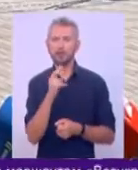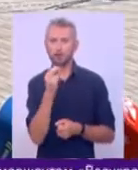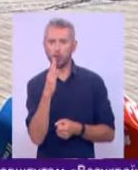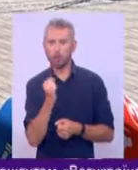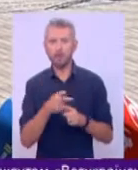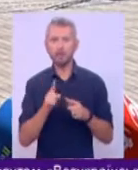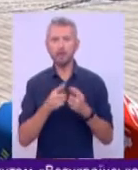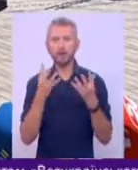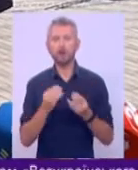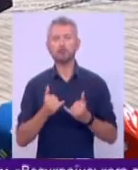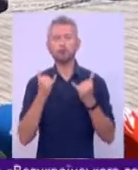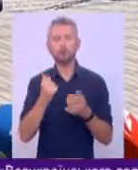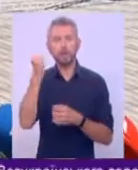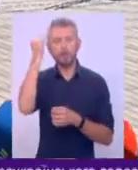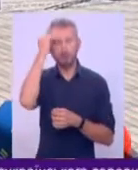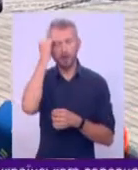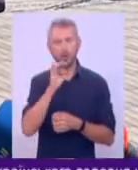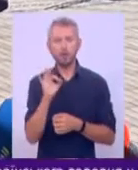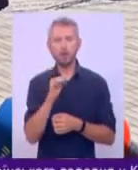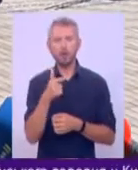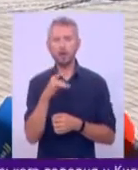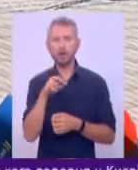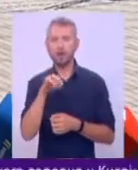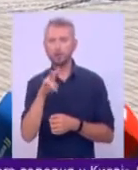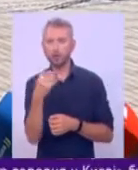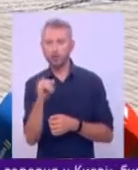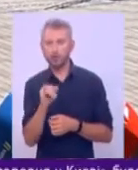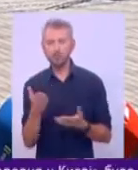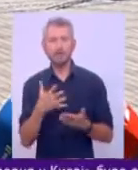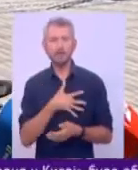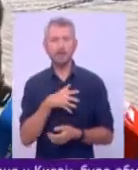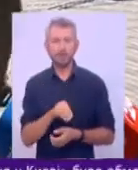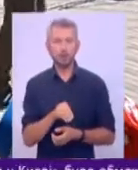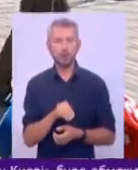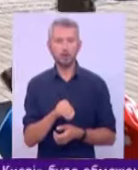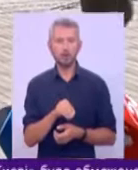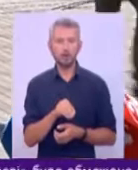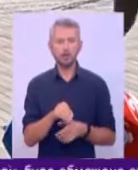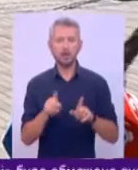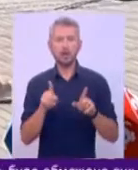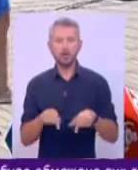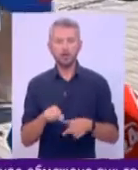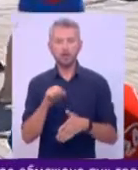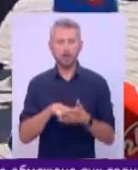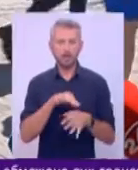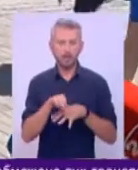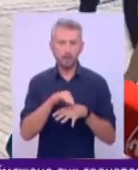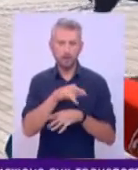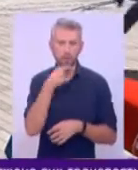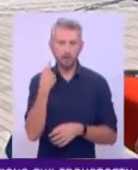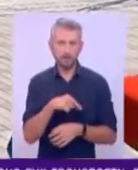це день вшанування пам'яті Олени Греміної і Михайла Угарова, які загинули теж від репресій